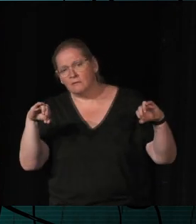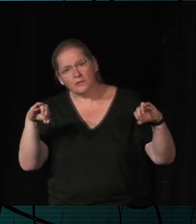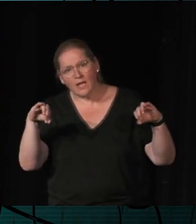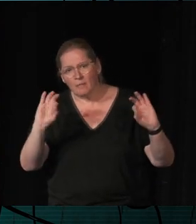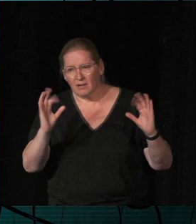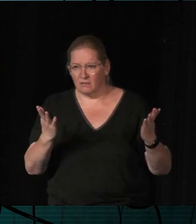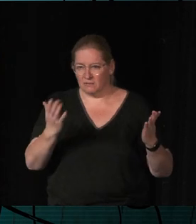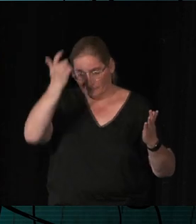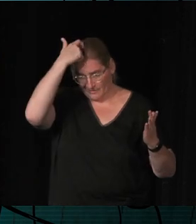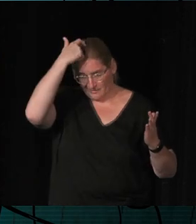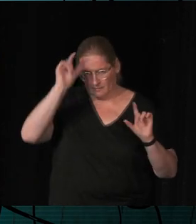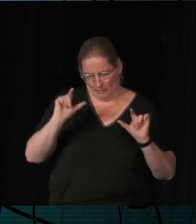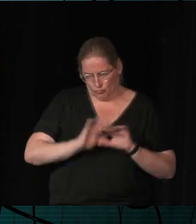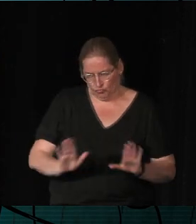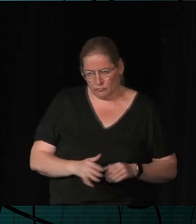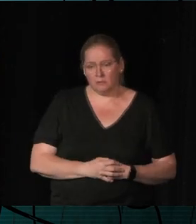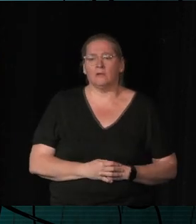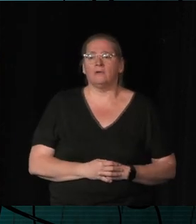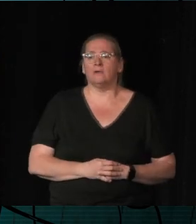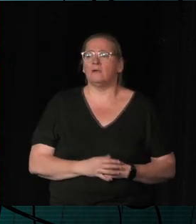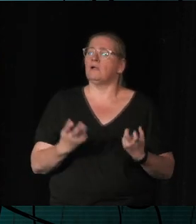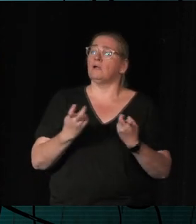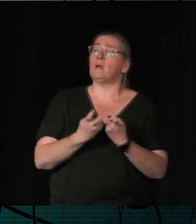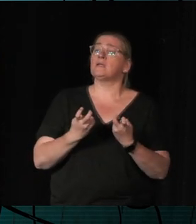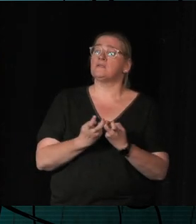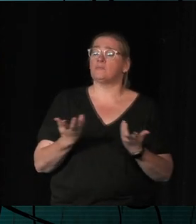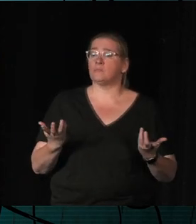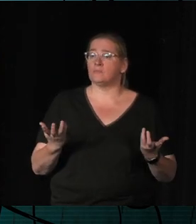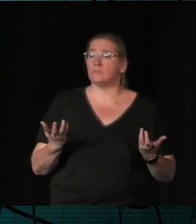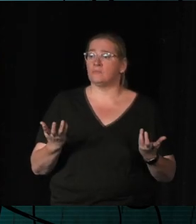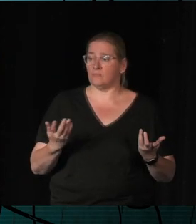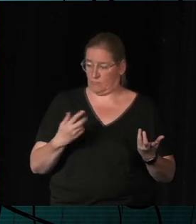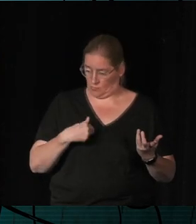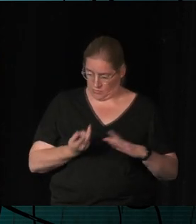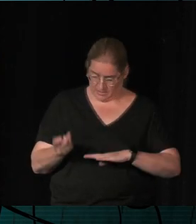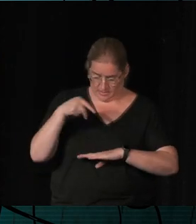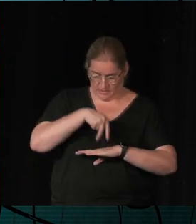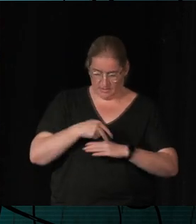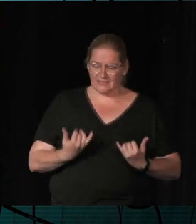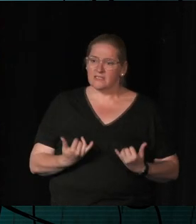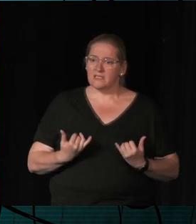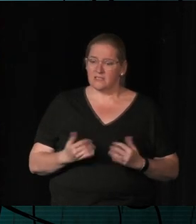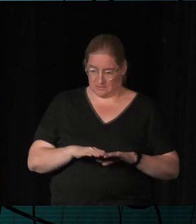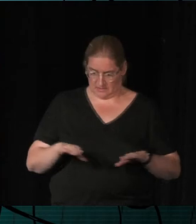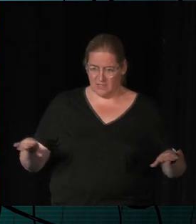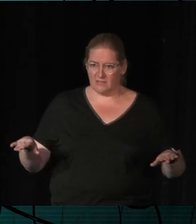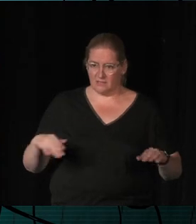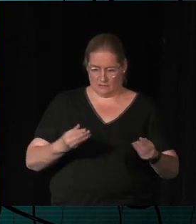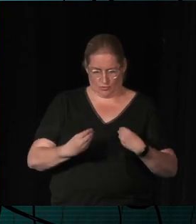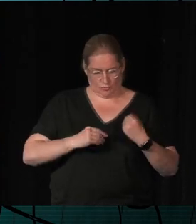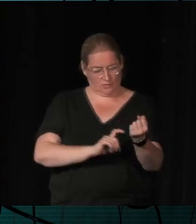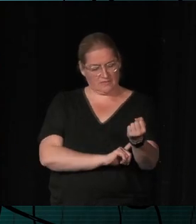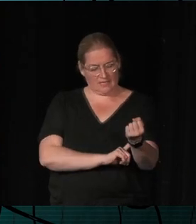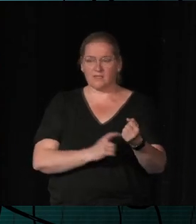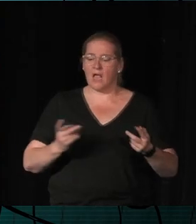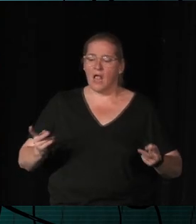pas. Là, par exemple, d'être là aujourd'hui sur scène, ça me met un léger stress, par exemple, qui est assez